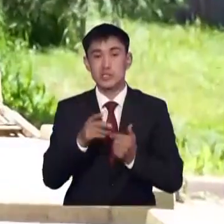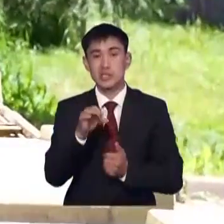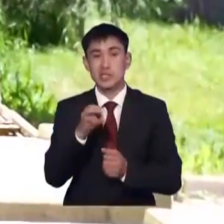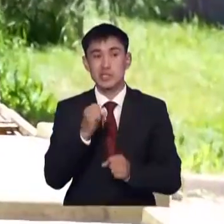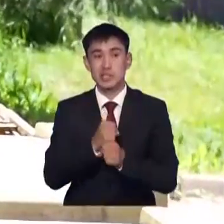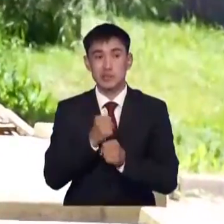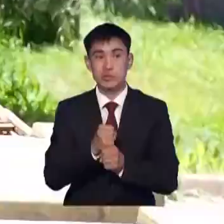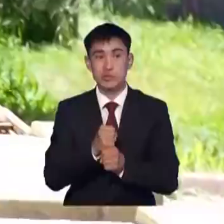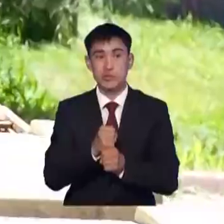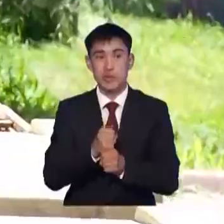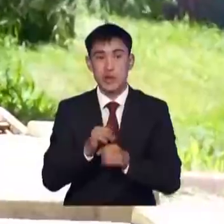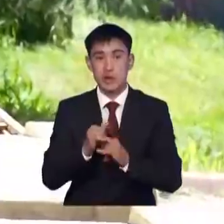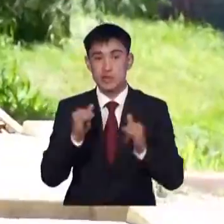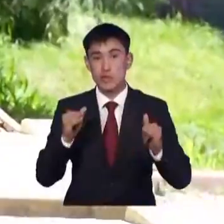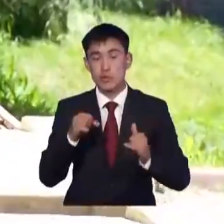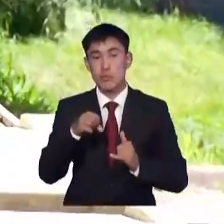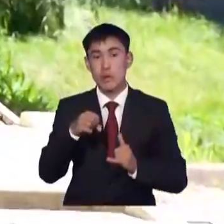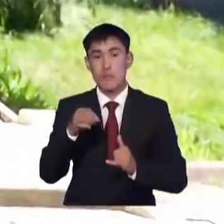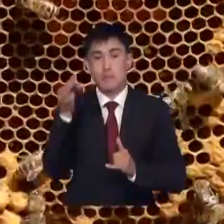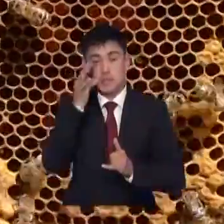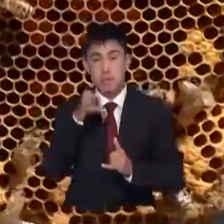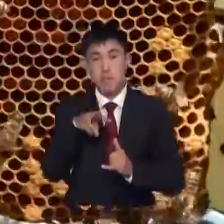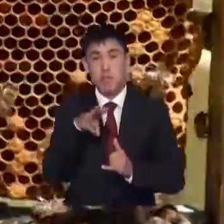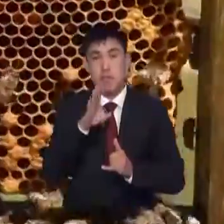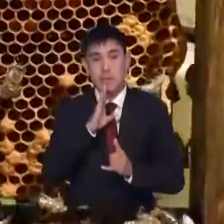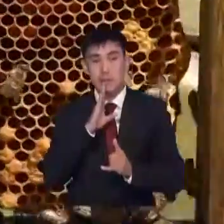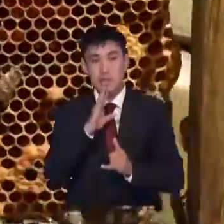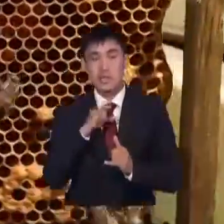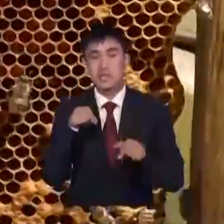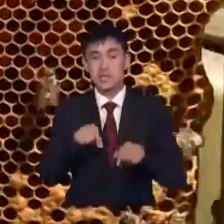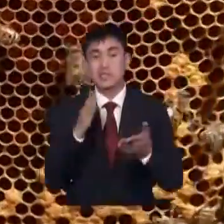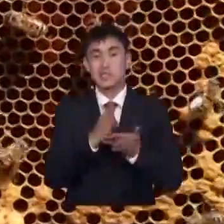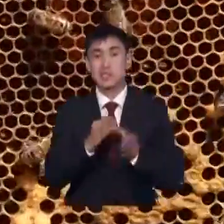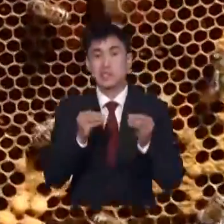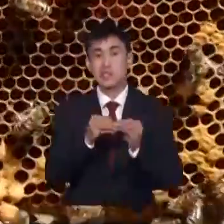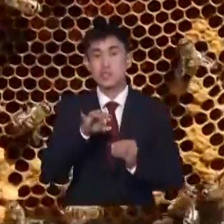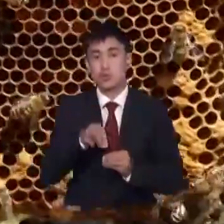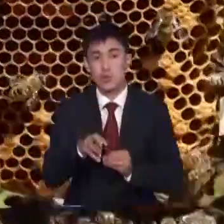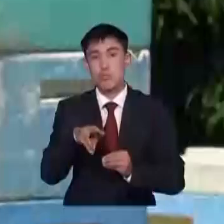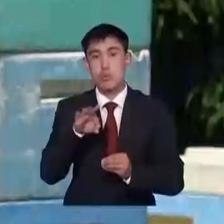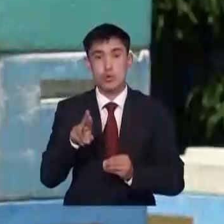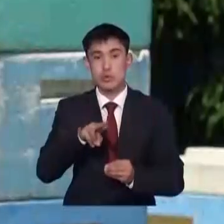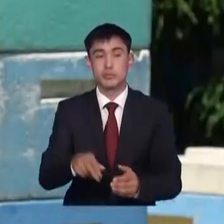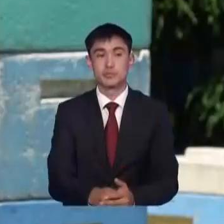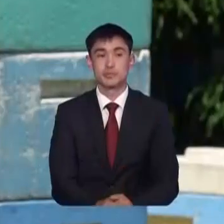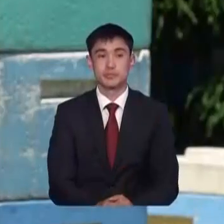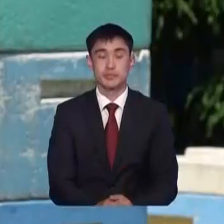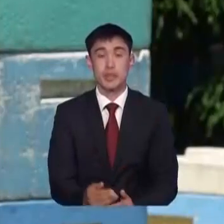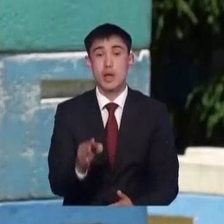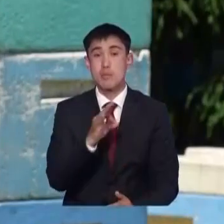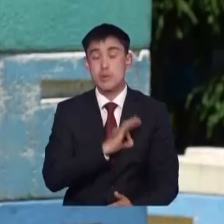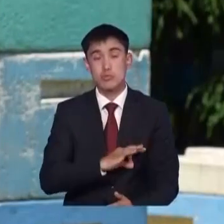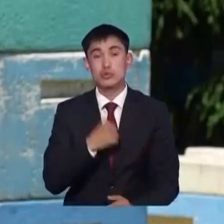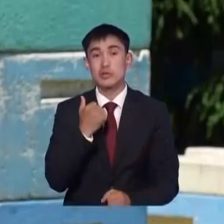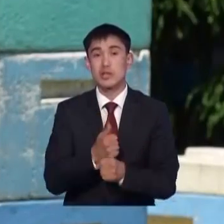занимается разводом пчеломаток за летний период здесь получает около 10 тонн мёда но зато какого преимущество мёда самое главное